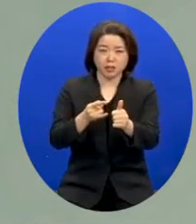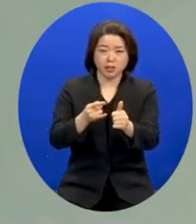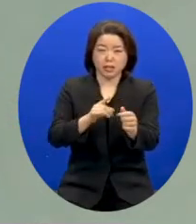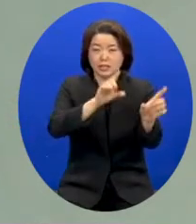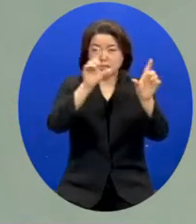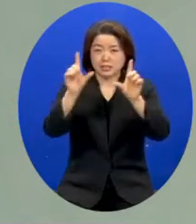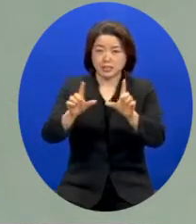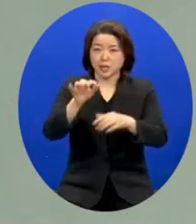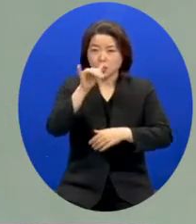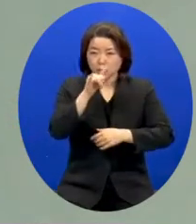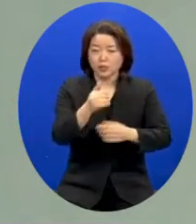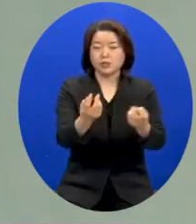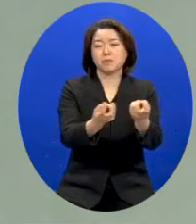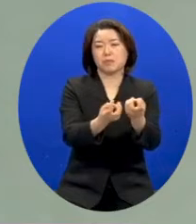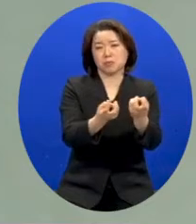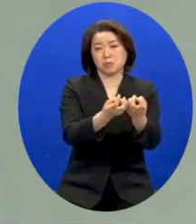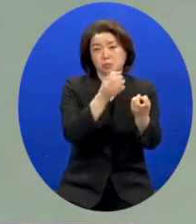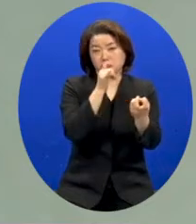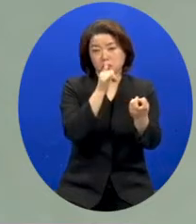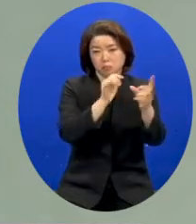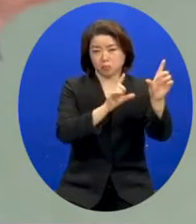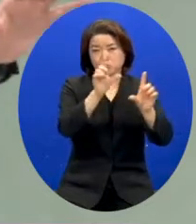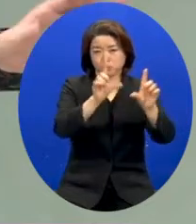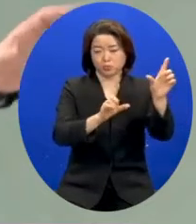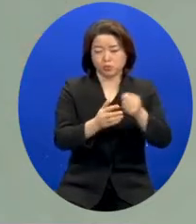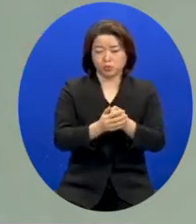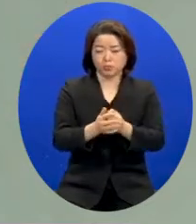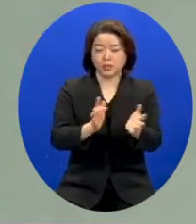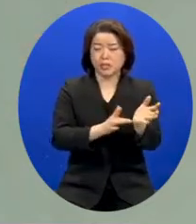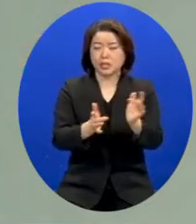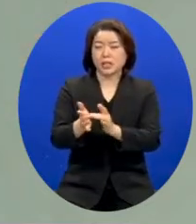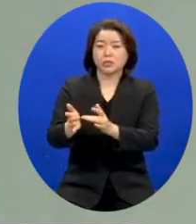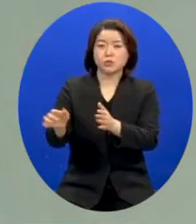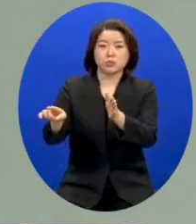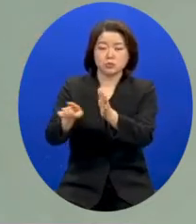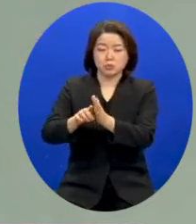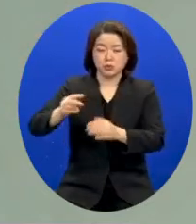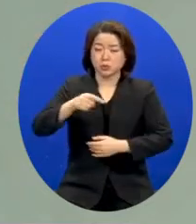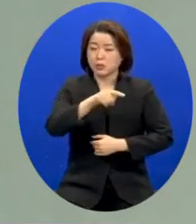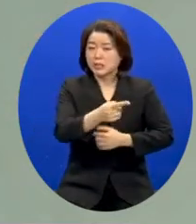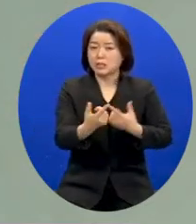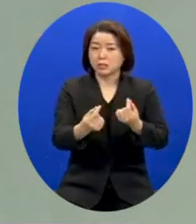있는 삶이에요. 예수를 믿어도 그렇게 믿는 사람들이 많아요.